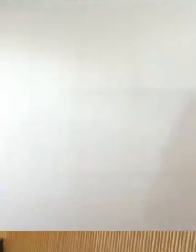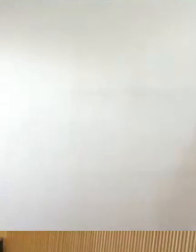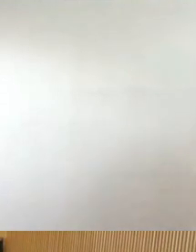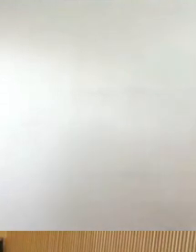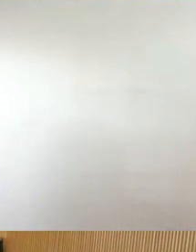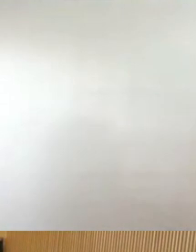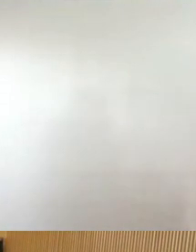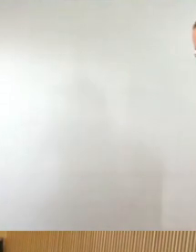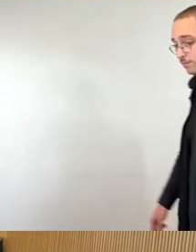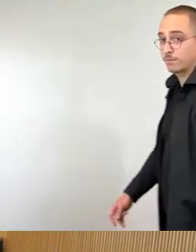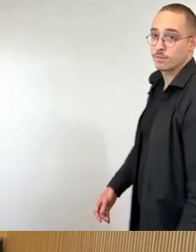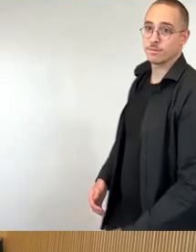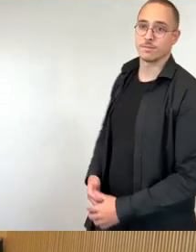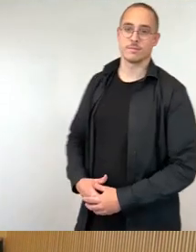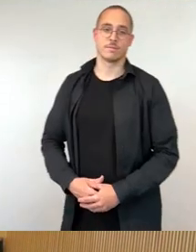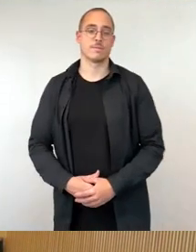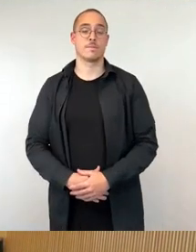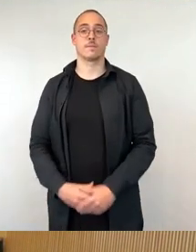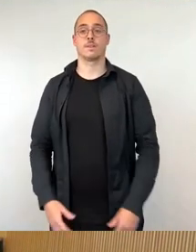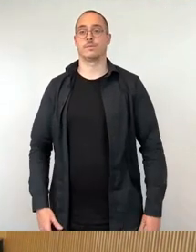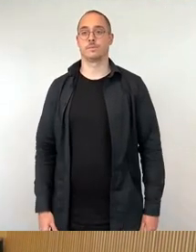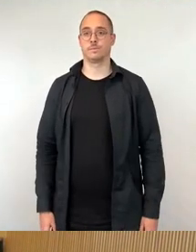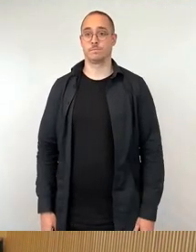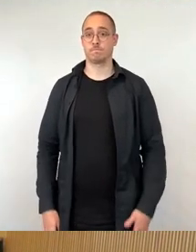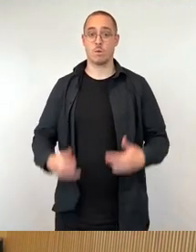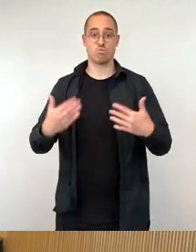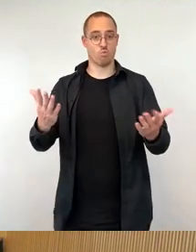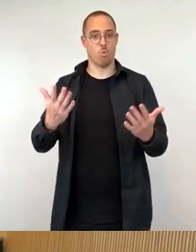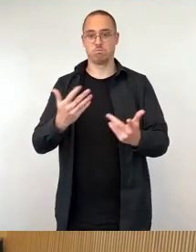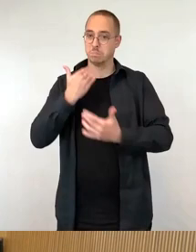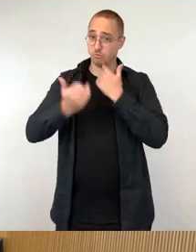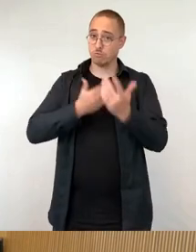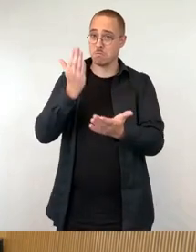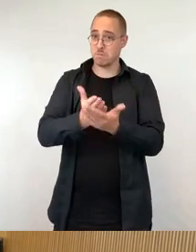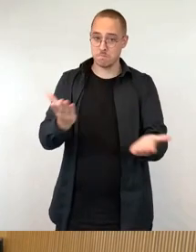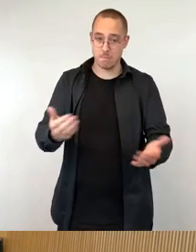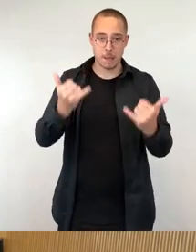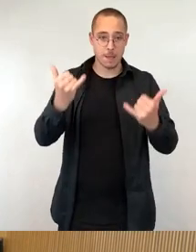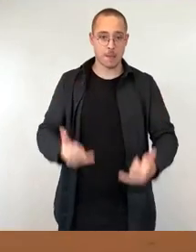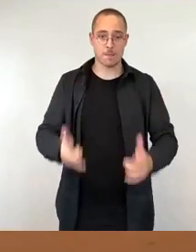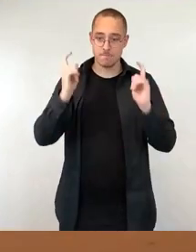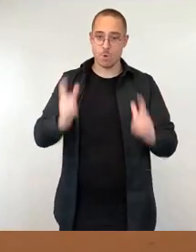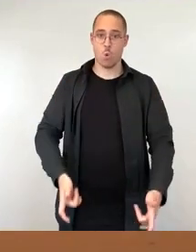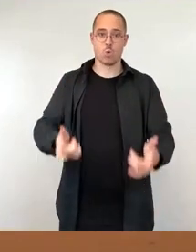So, meine Damen, meine Herren, soweit zum Bericht des Oberbürgermeisters. Wir steigen ein in die Fragestunde, die man nach langer